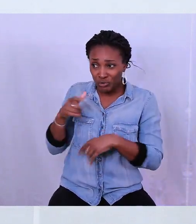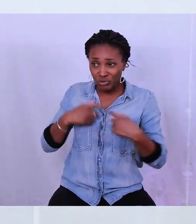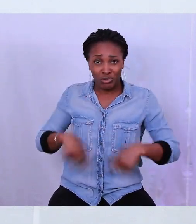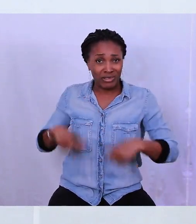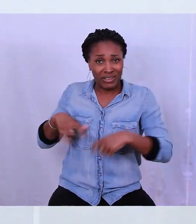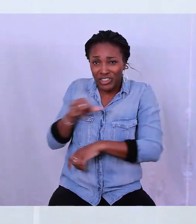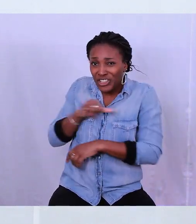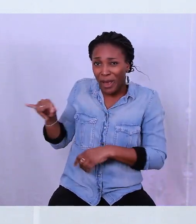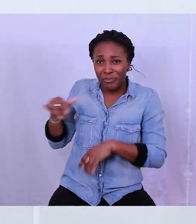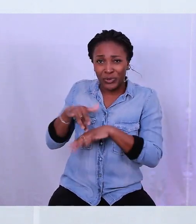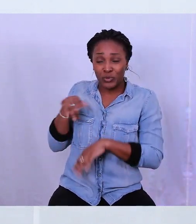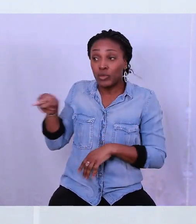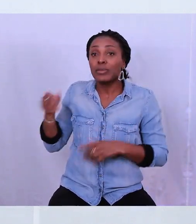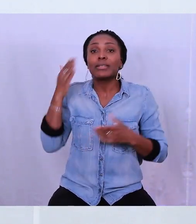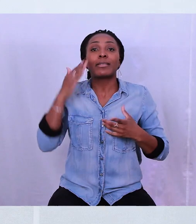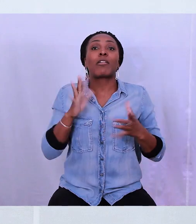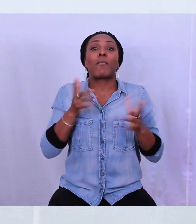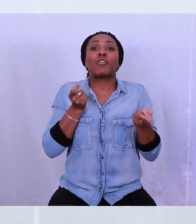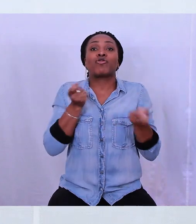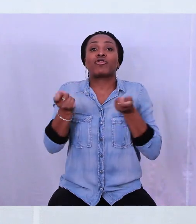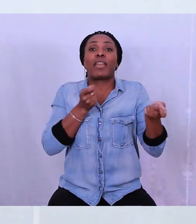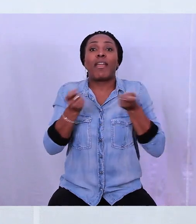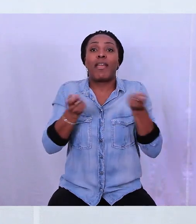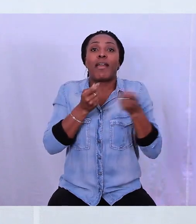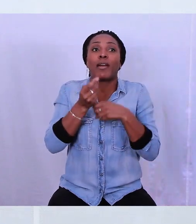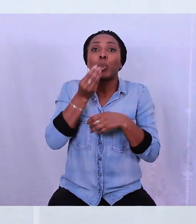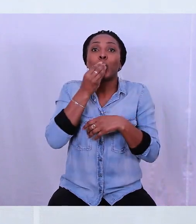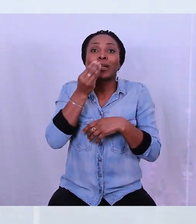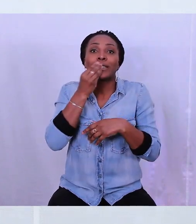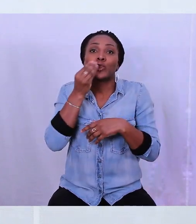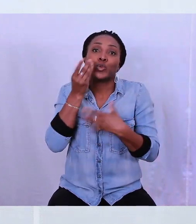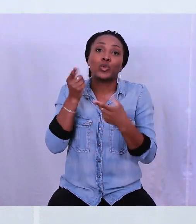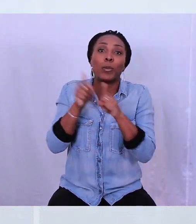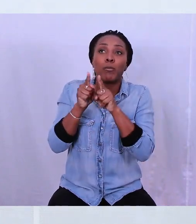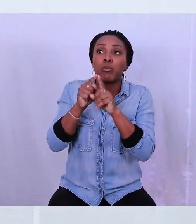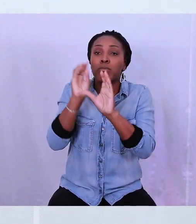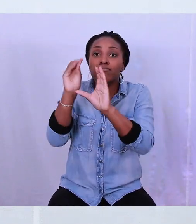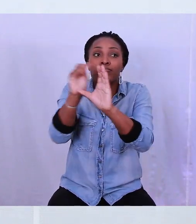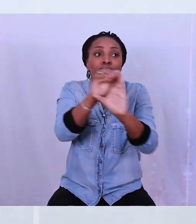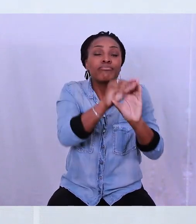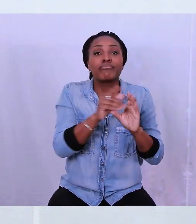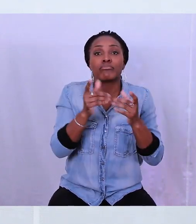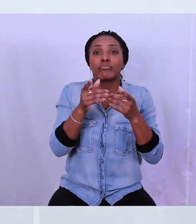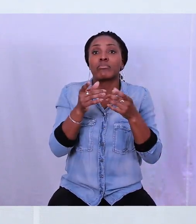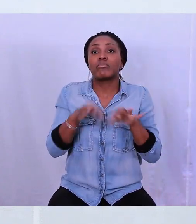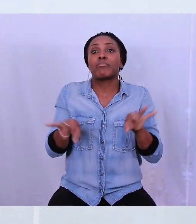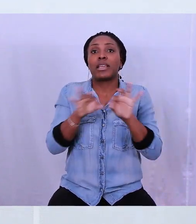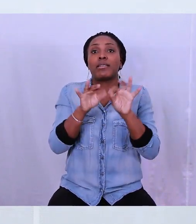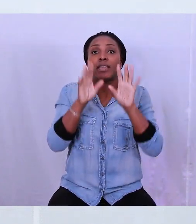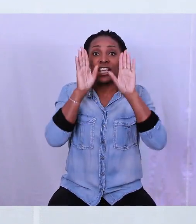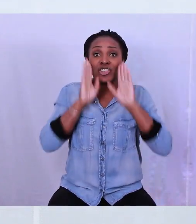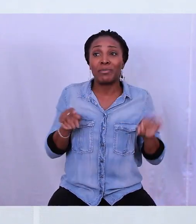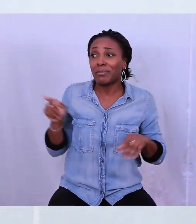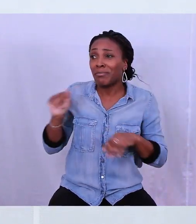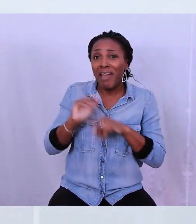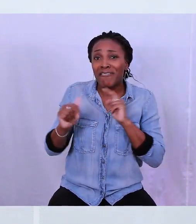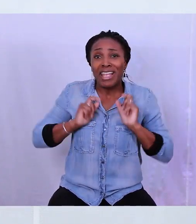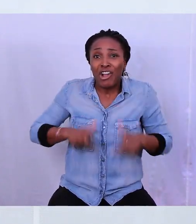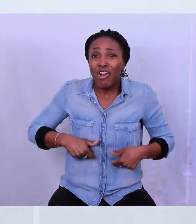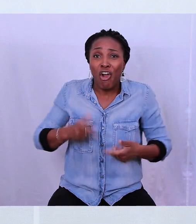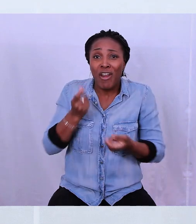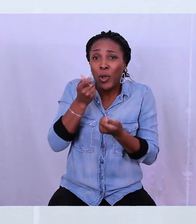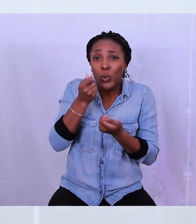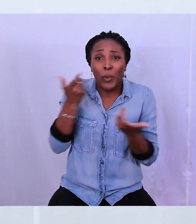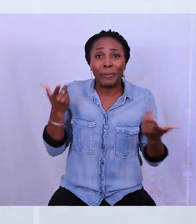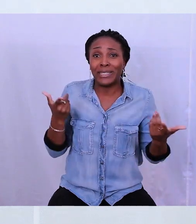comment gérer les greniers de l'Égypte. Il n'avait pas de connaissances en économie. Il n'avait pas fait d'école. Il était